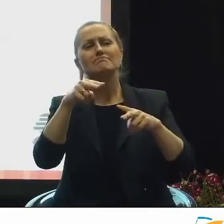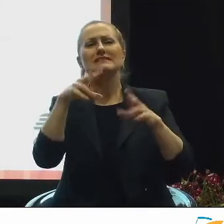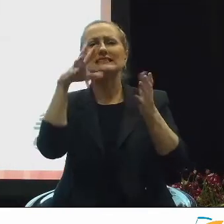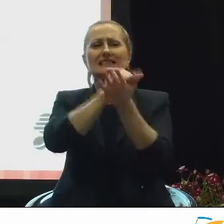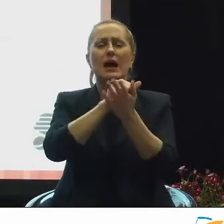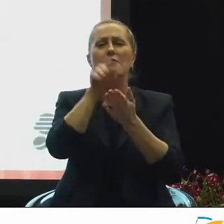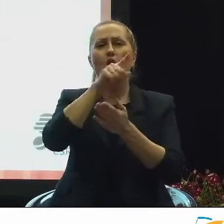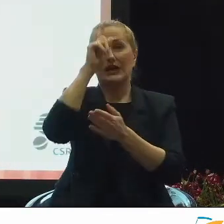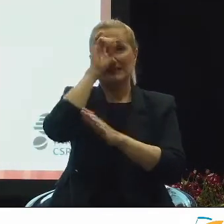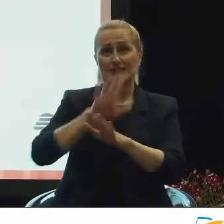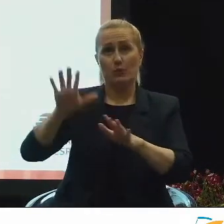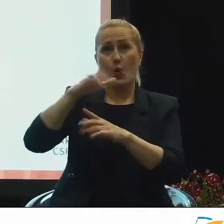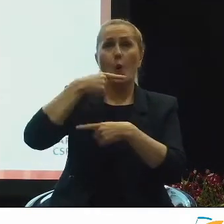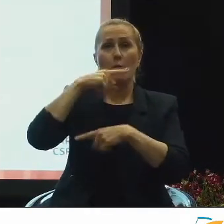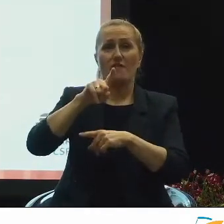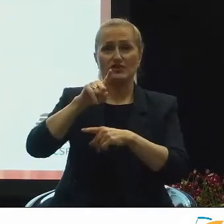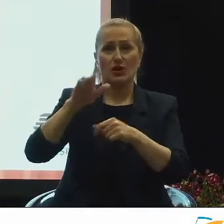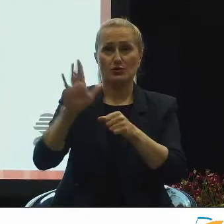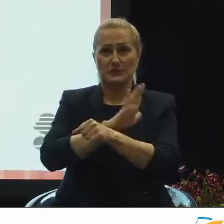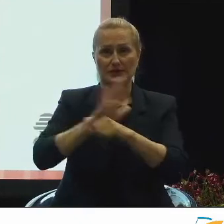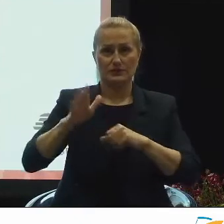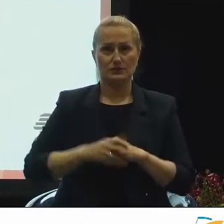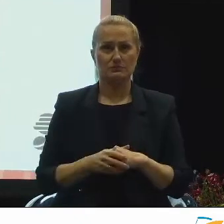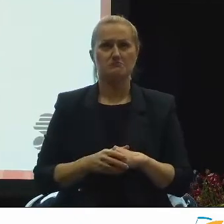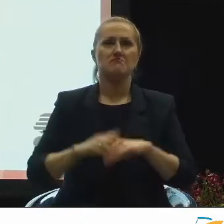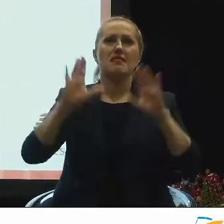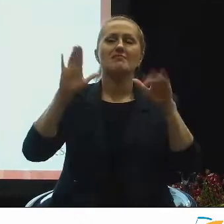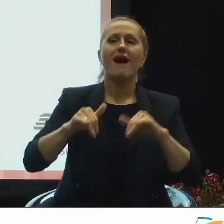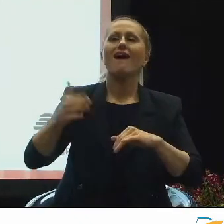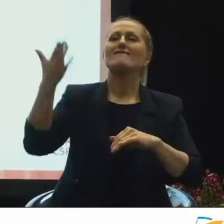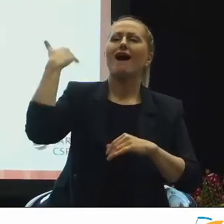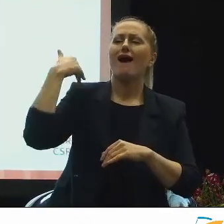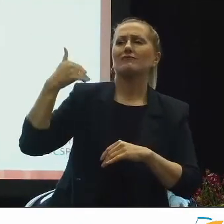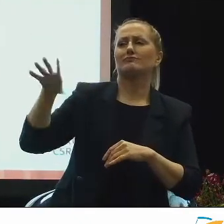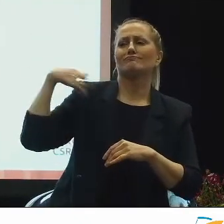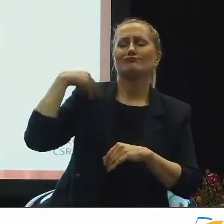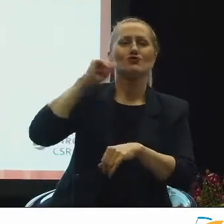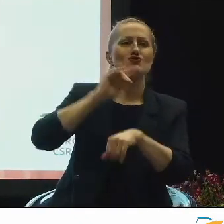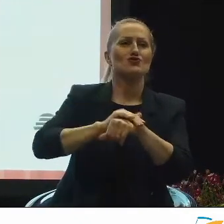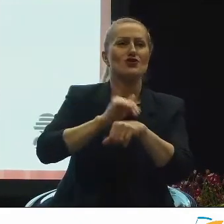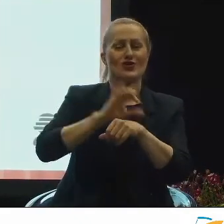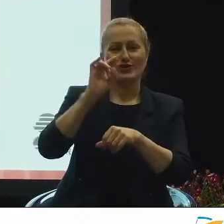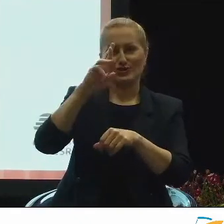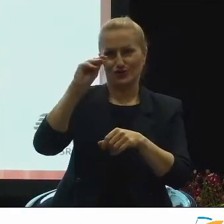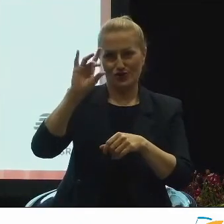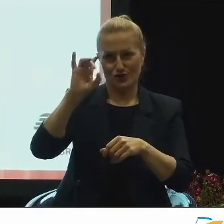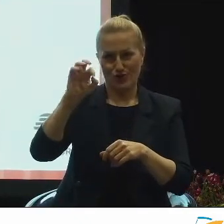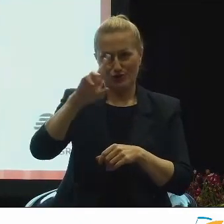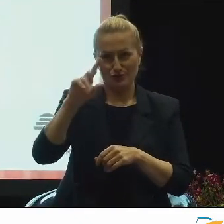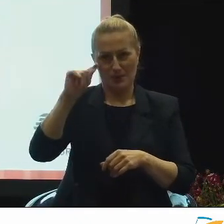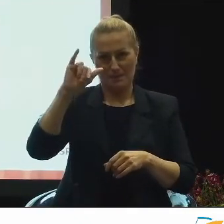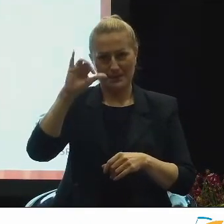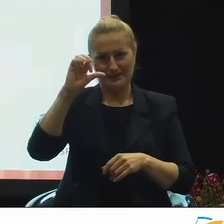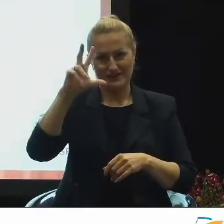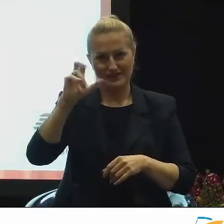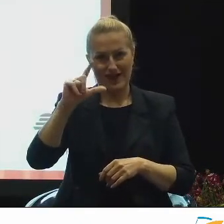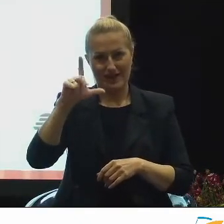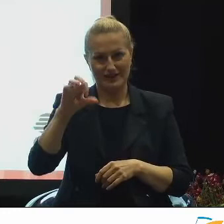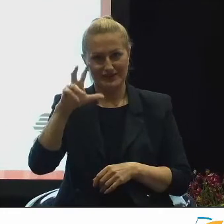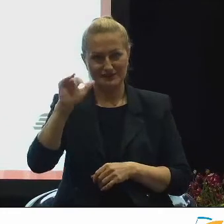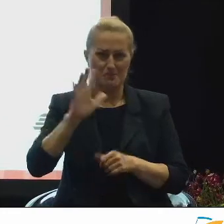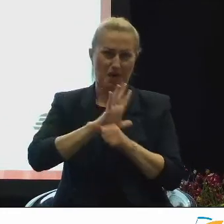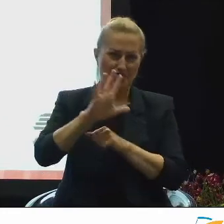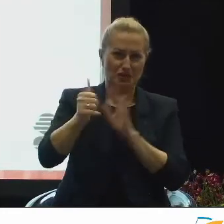odpowiedzialnością biznesu. Nawet z tego czasu wraz z kolegą Grzegorzem Piskalskim, to było jakieś 15-16 lat